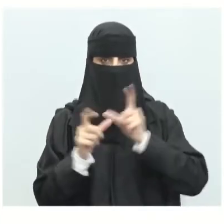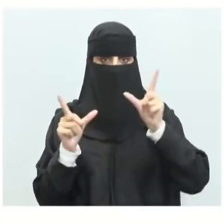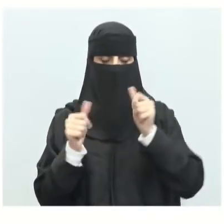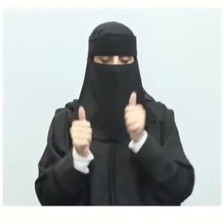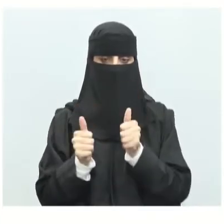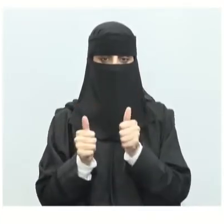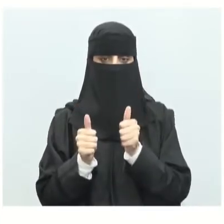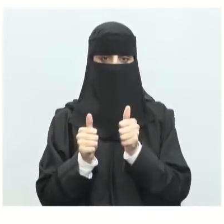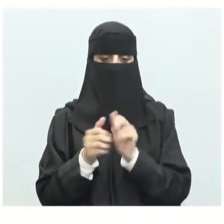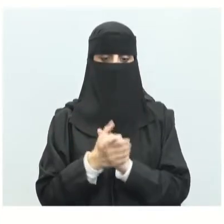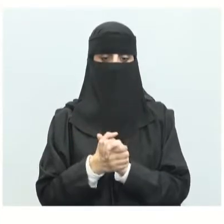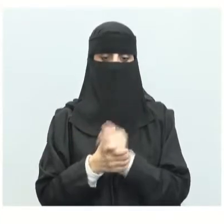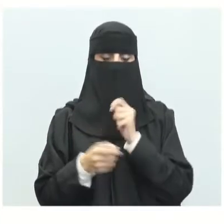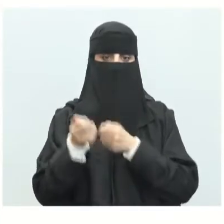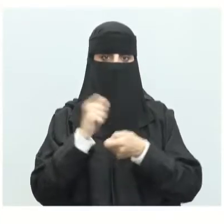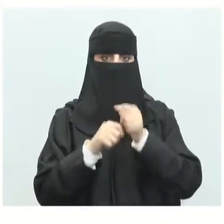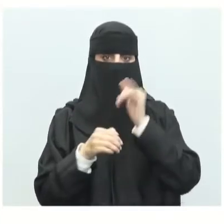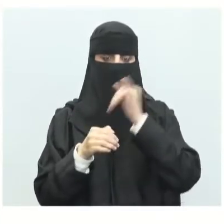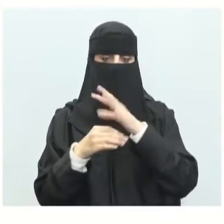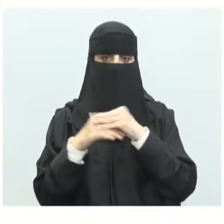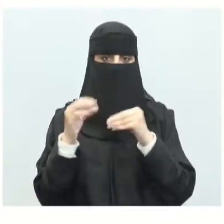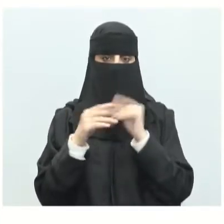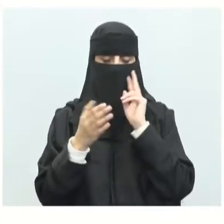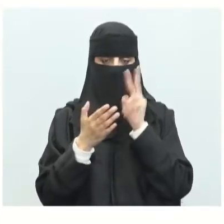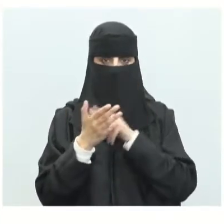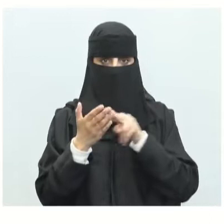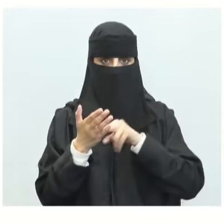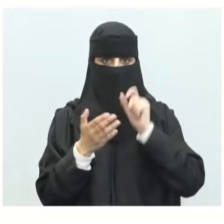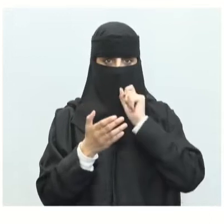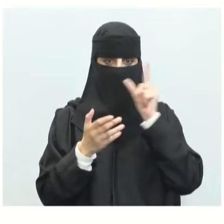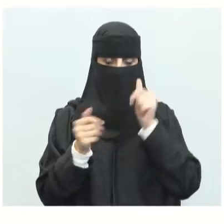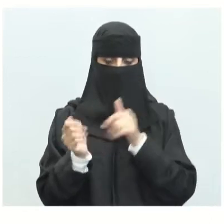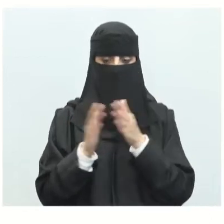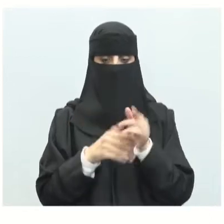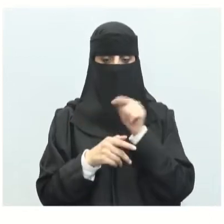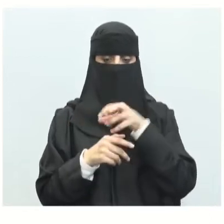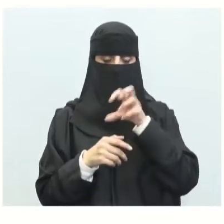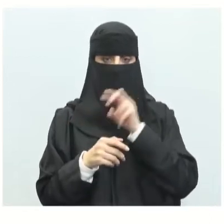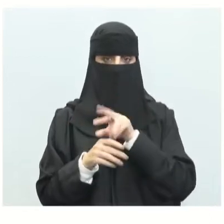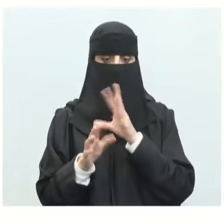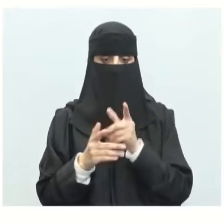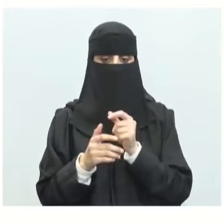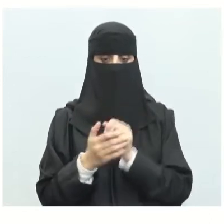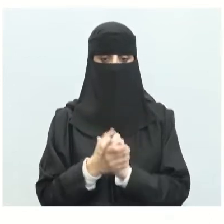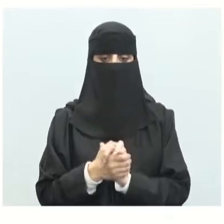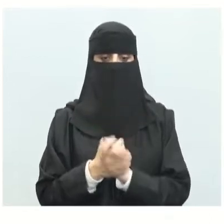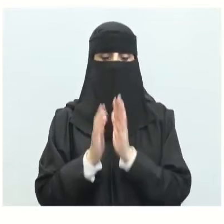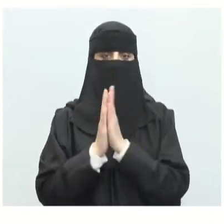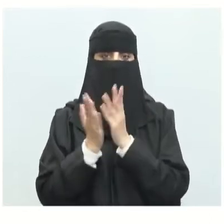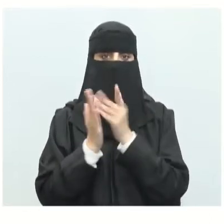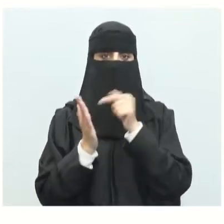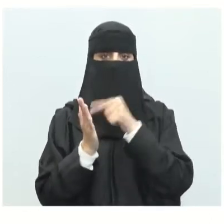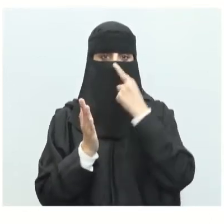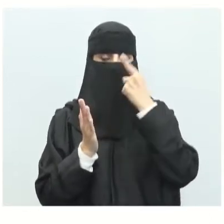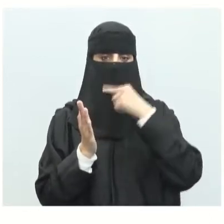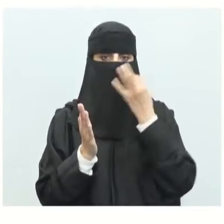مطبقين مهارات القراءه الجهريه هنا في هذه الفكره الكتاب يتحدث